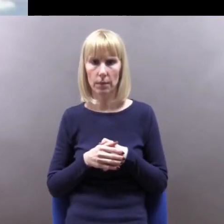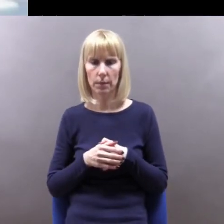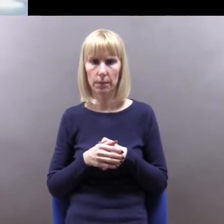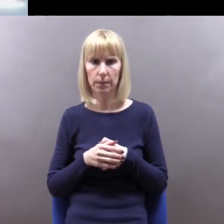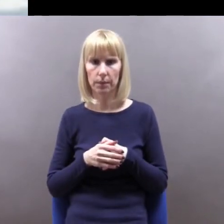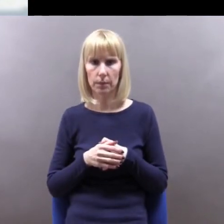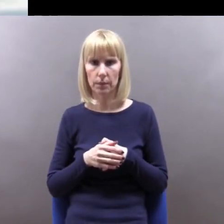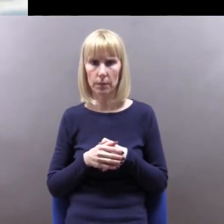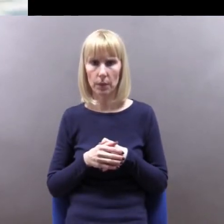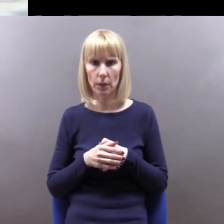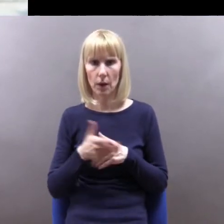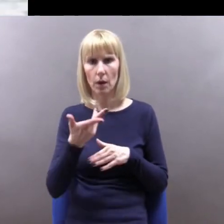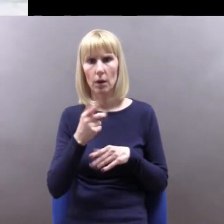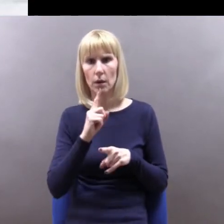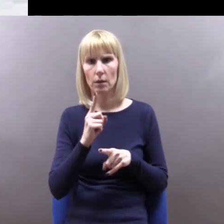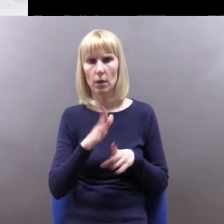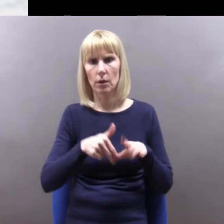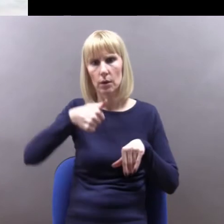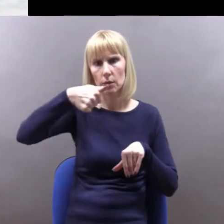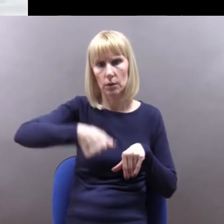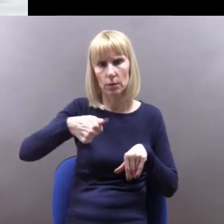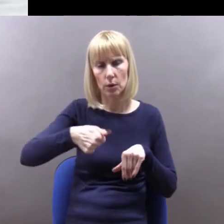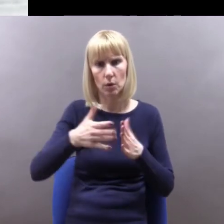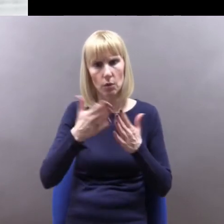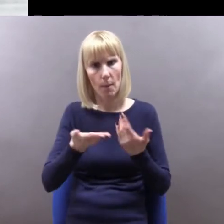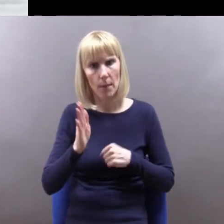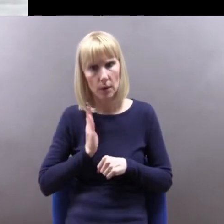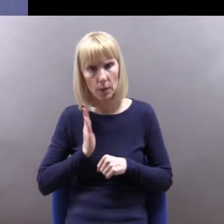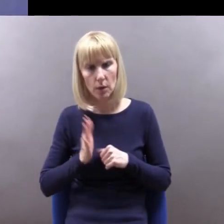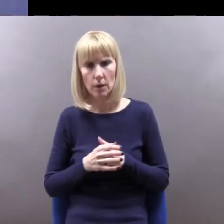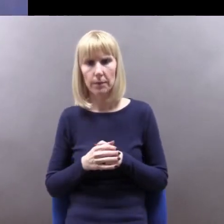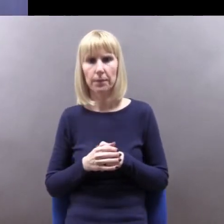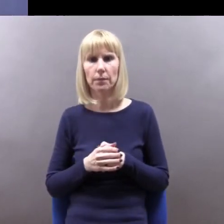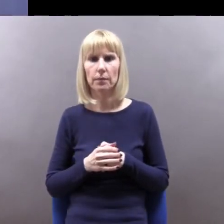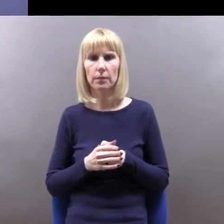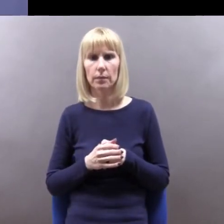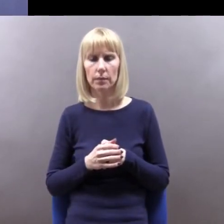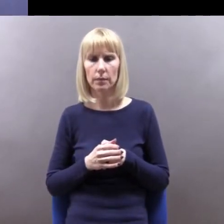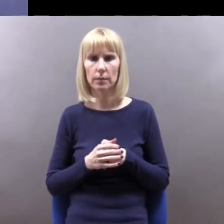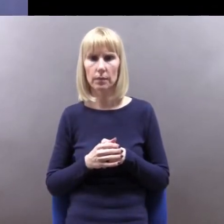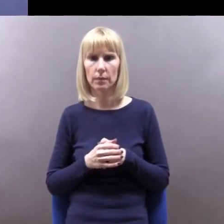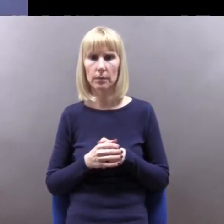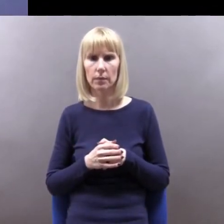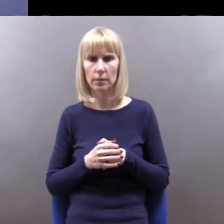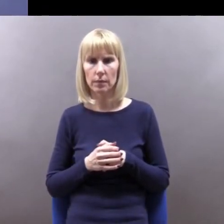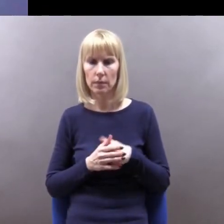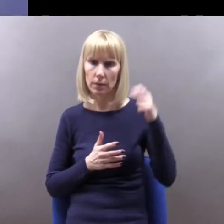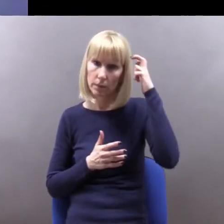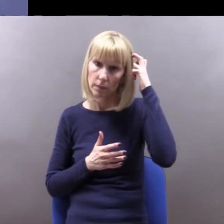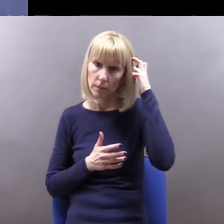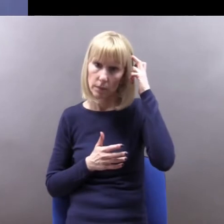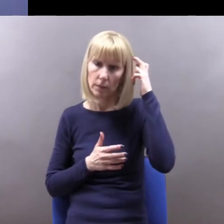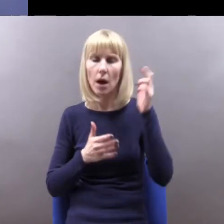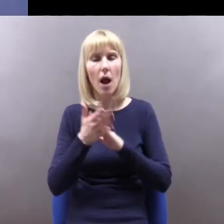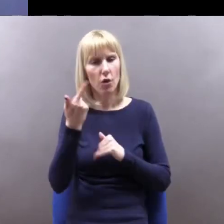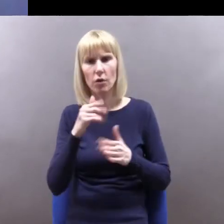to trzymanie tego przycisku to są względy bezpieczeństwa. Dobrze, ja może dołożę 3 grosze od siebie, ponieważ to nie